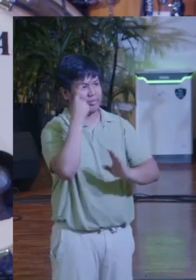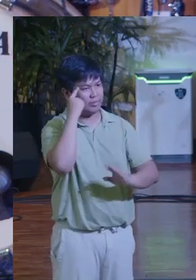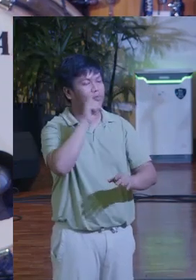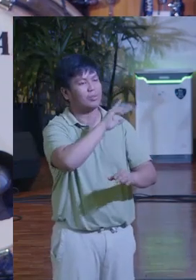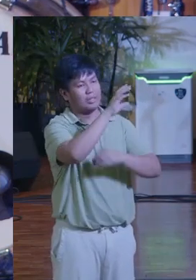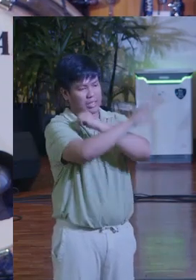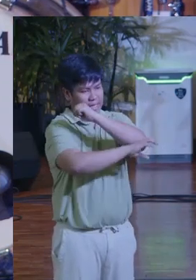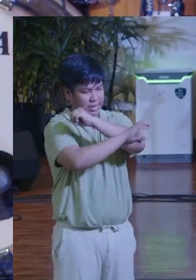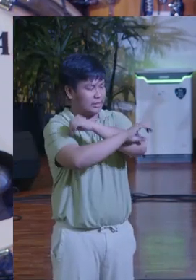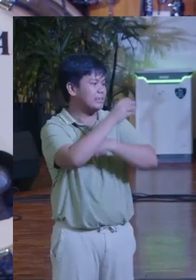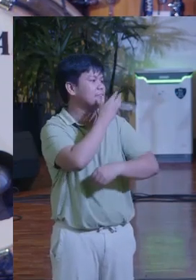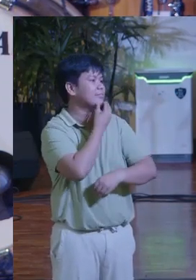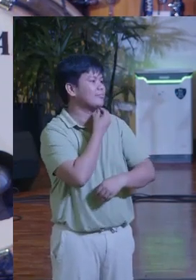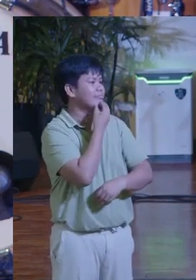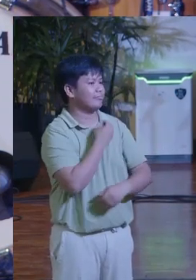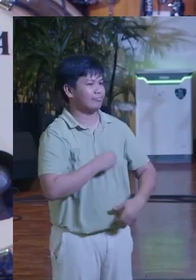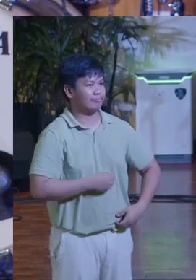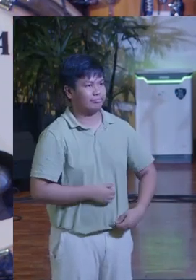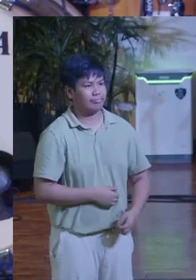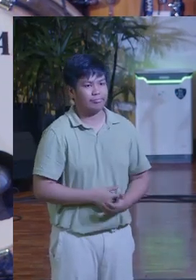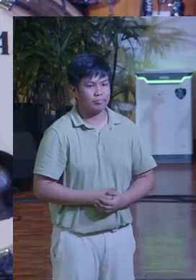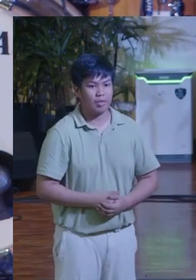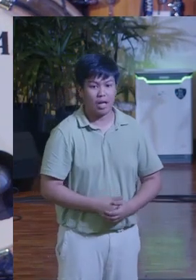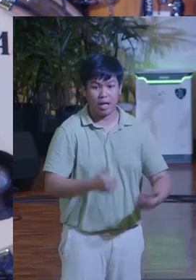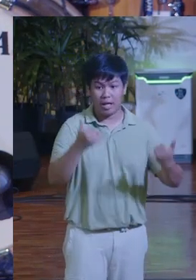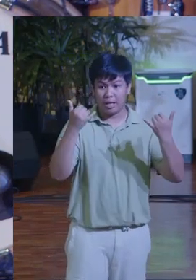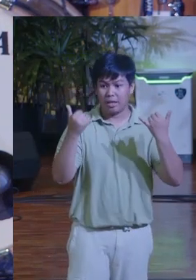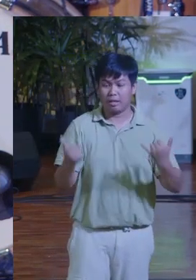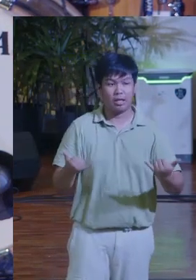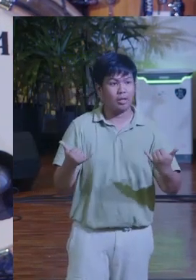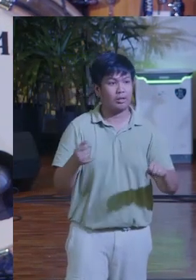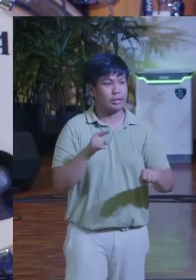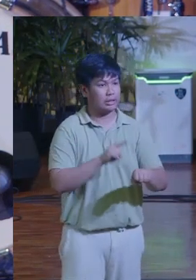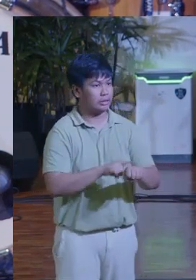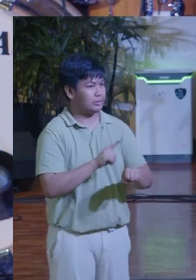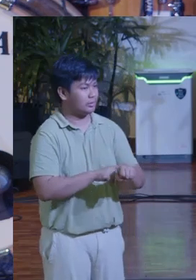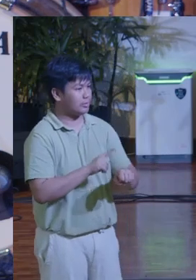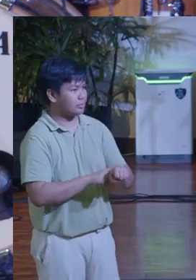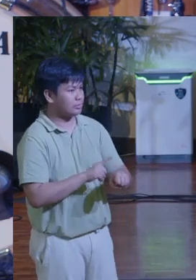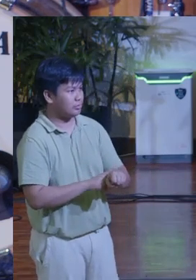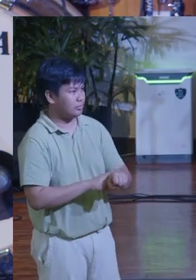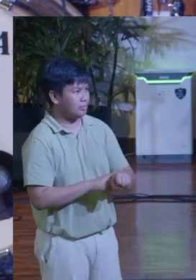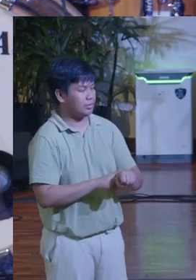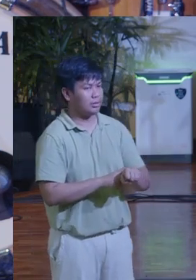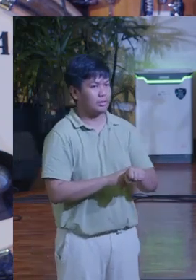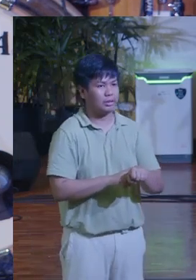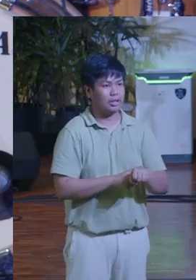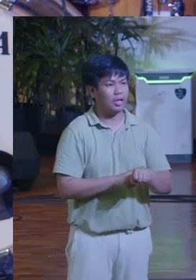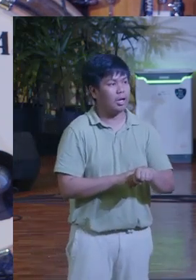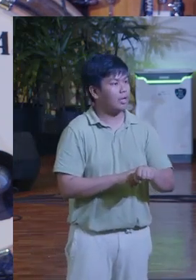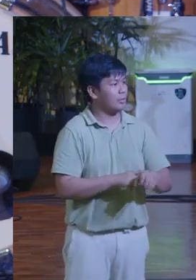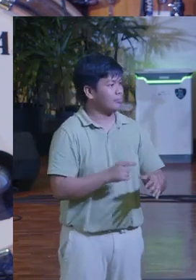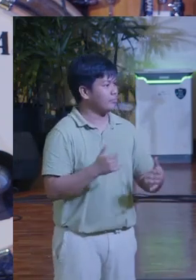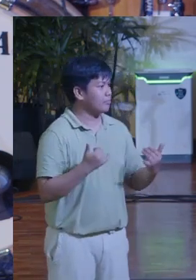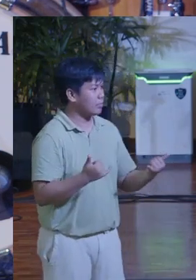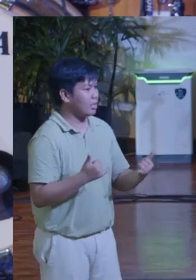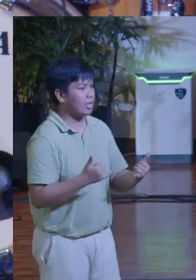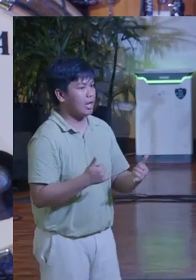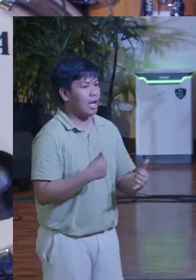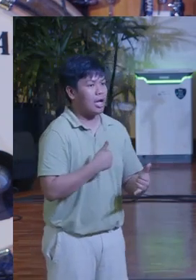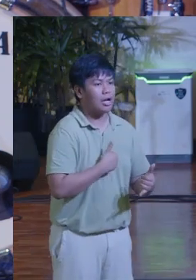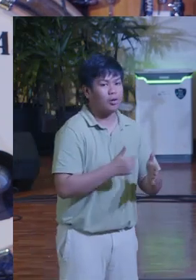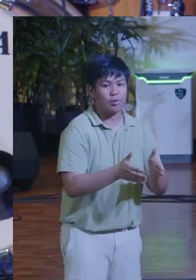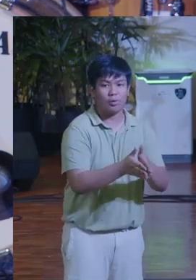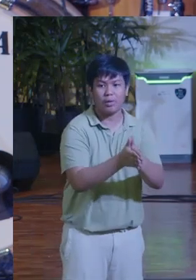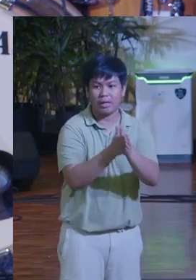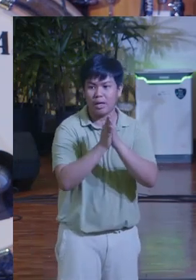Israel. Mga kapatid, sa oras na ito, hihingin ko na tumayo lahat ang mga ina